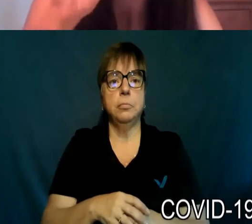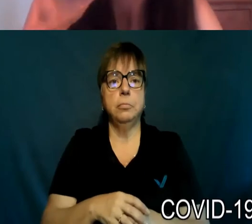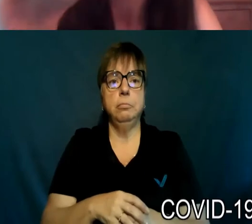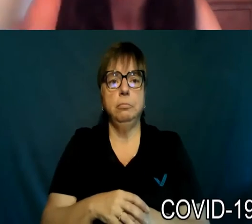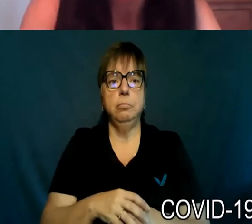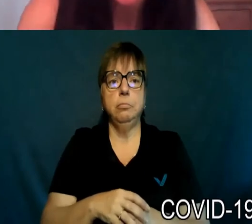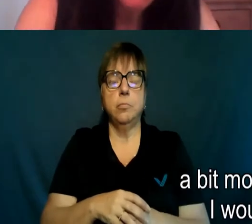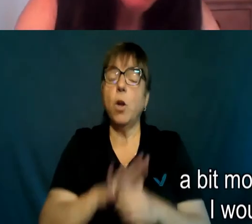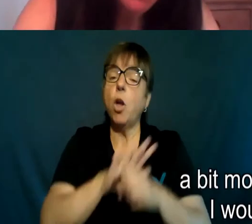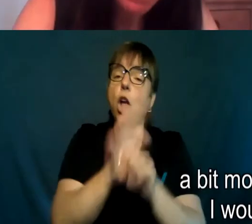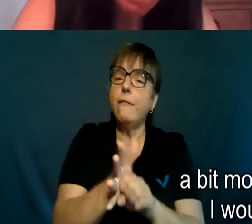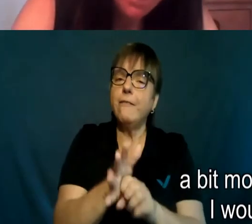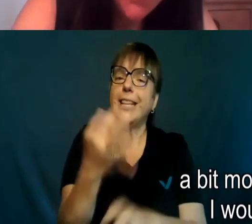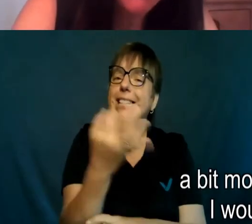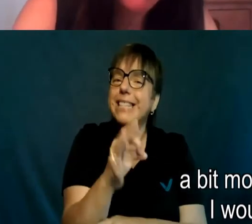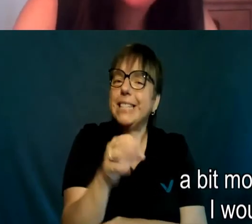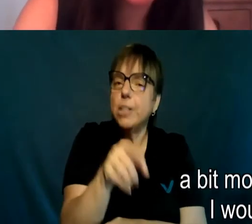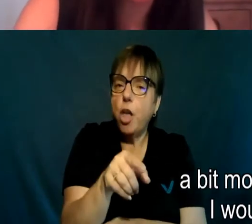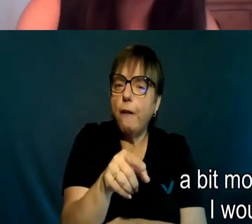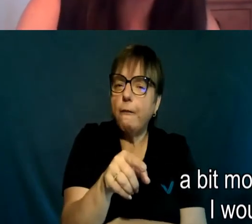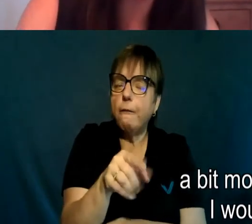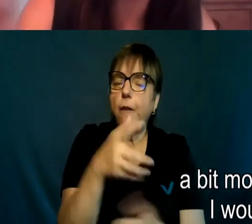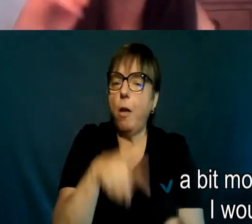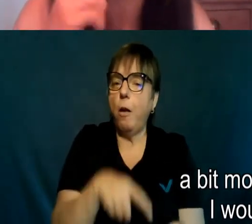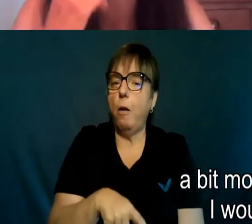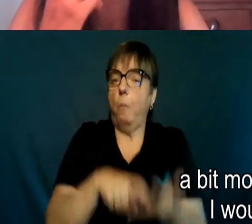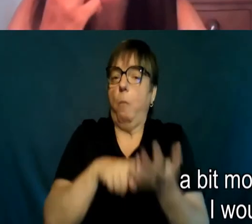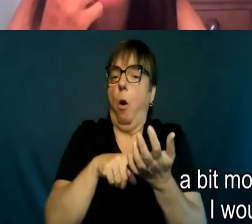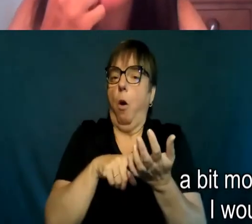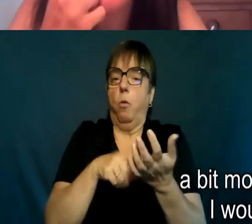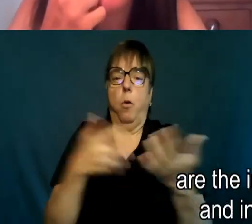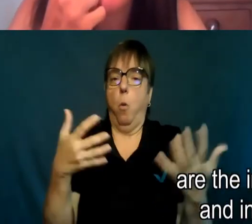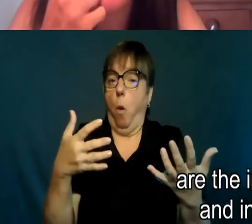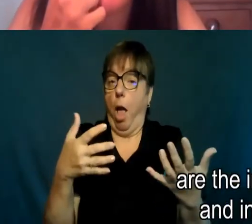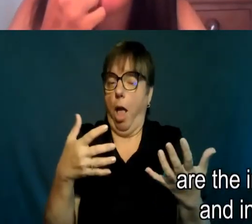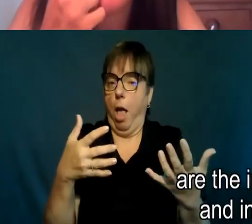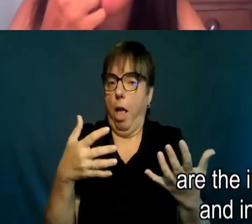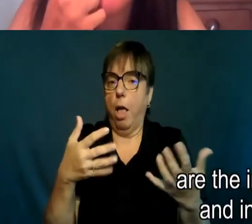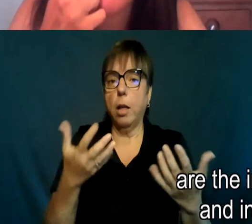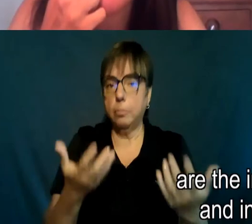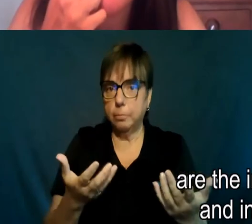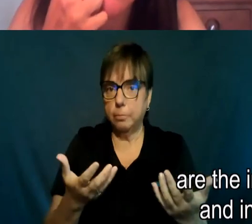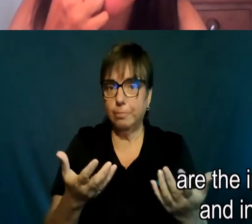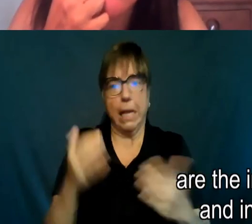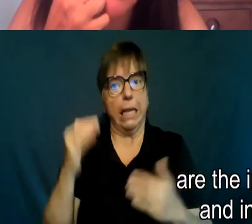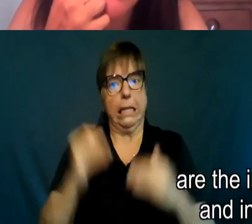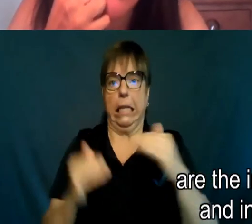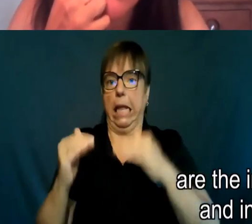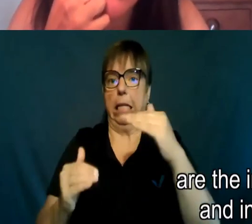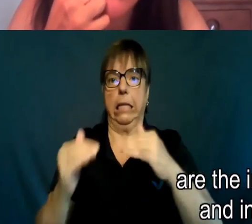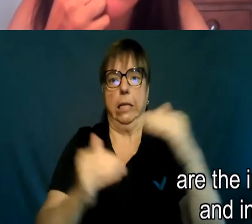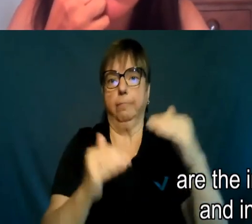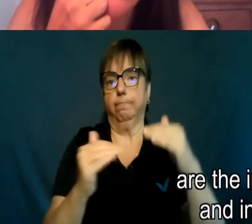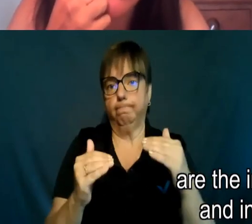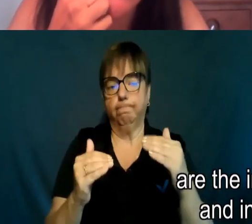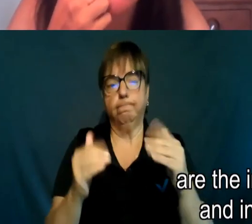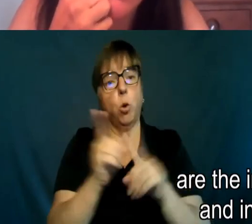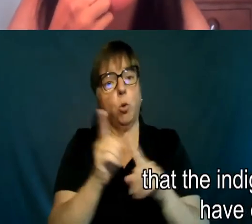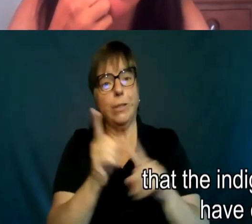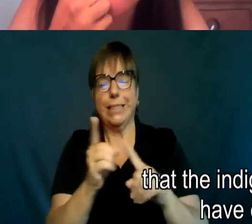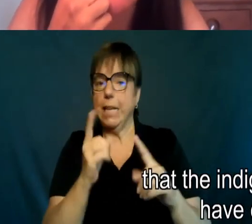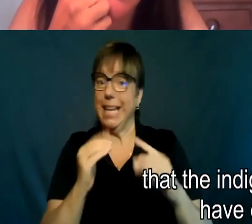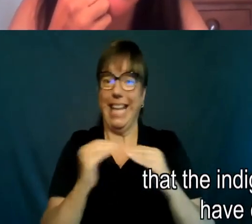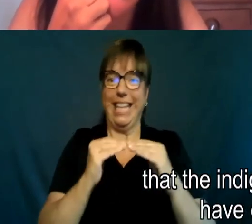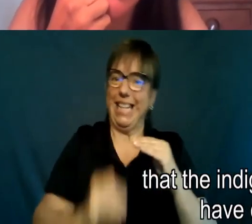montré avec beaucoup plus d'acuité, je dirais, c'est les inégalités et les inéquités